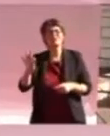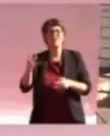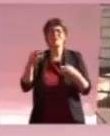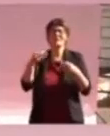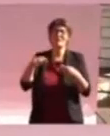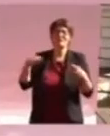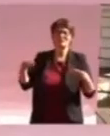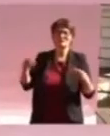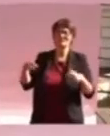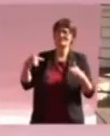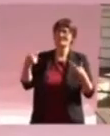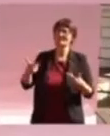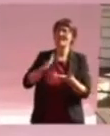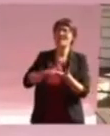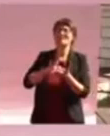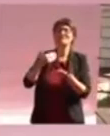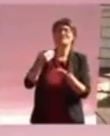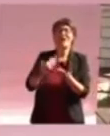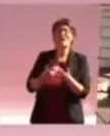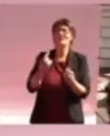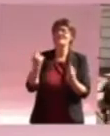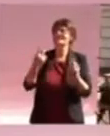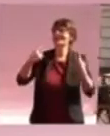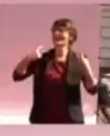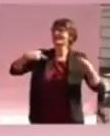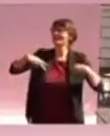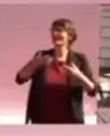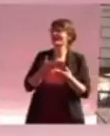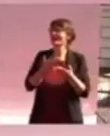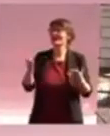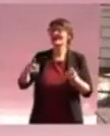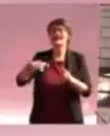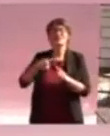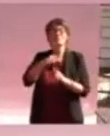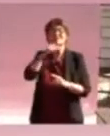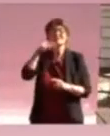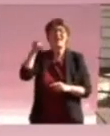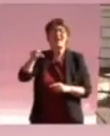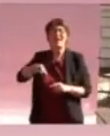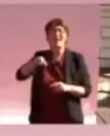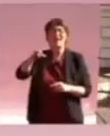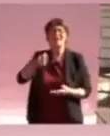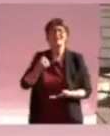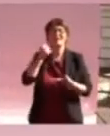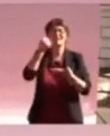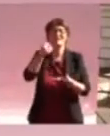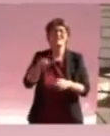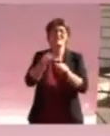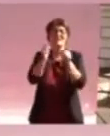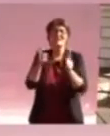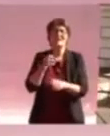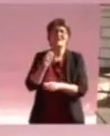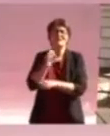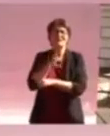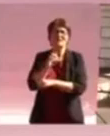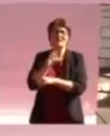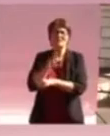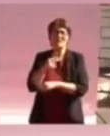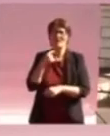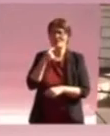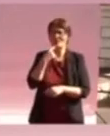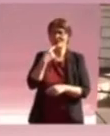l'assoluta necessità di investire nella formazione le figure che operano per conto delle cooperative sociali